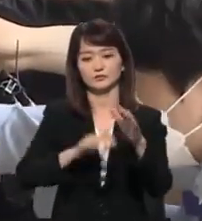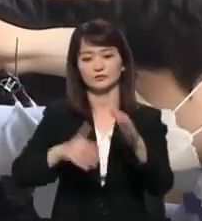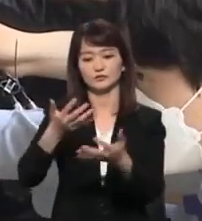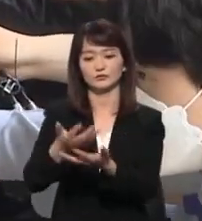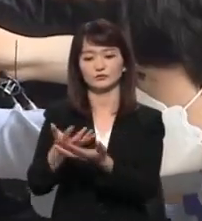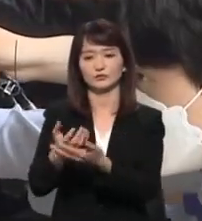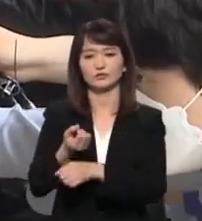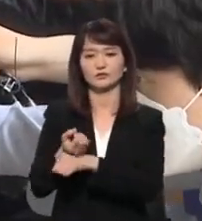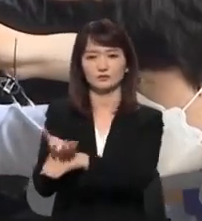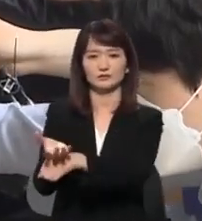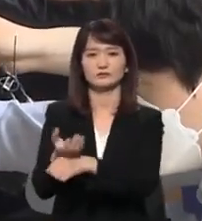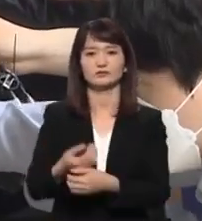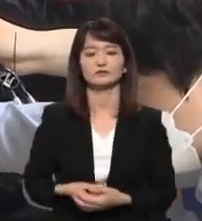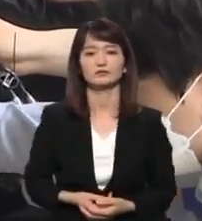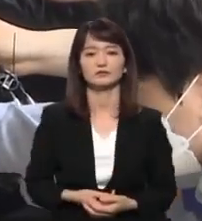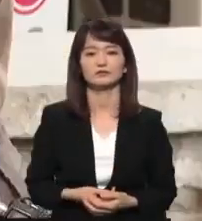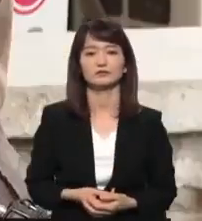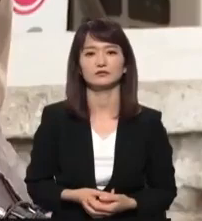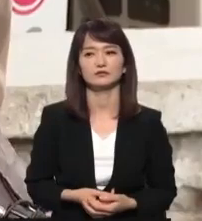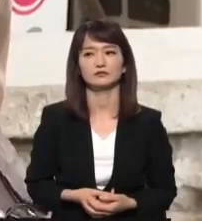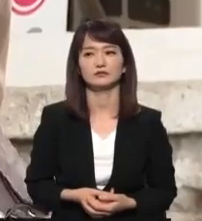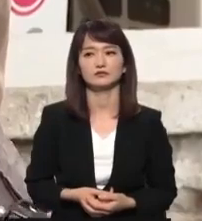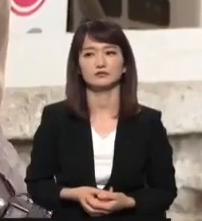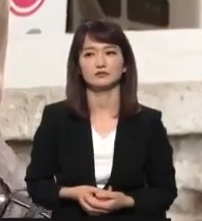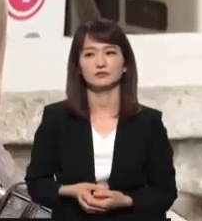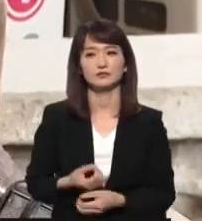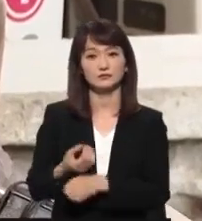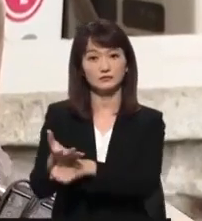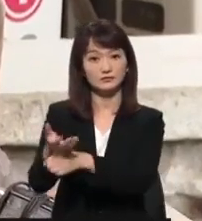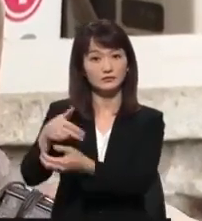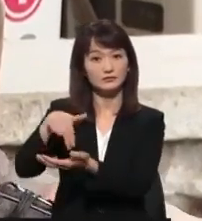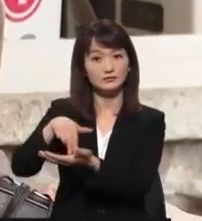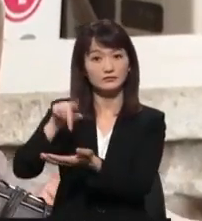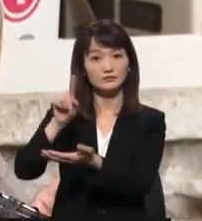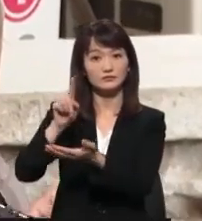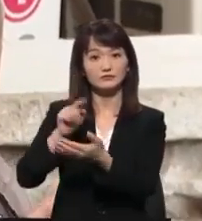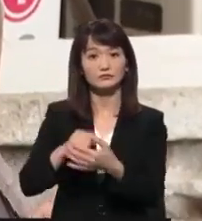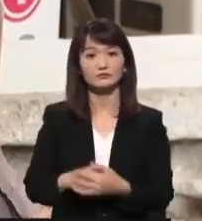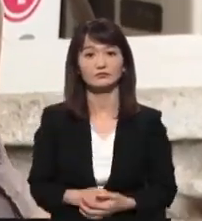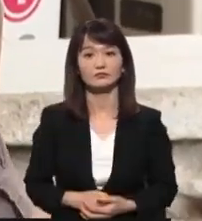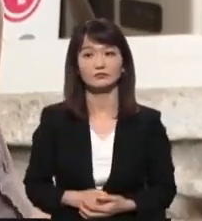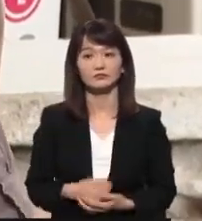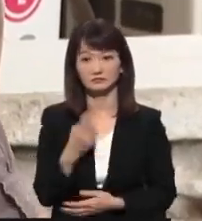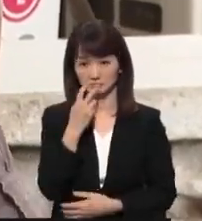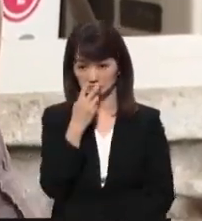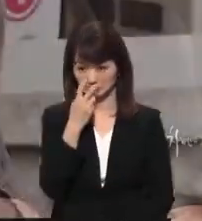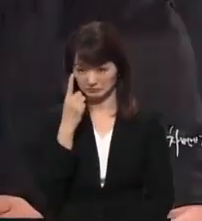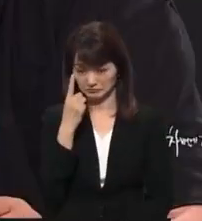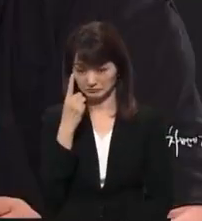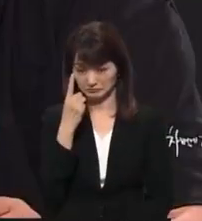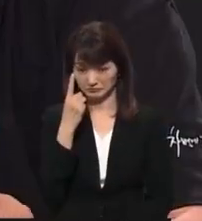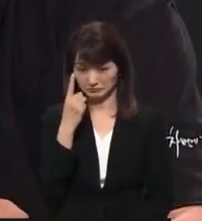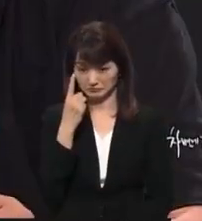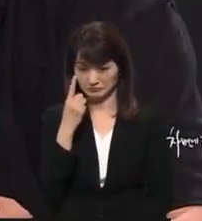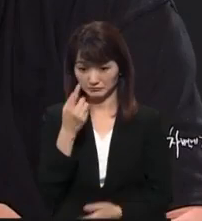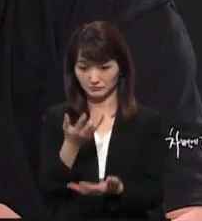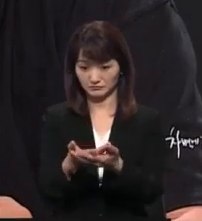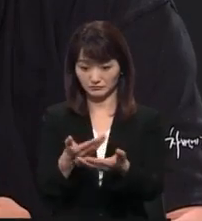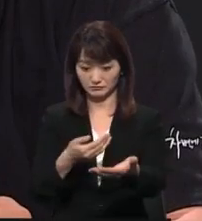전달을 했습니다 국문을 전달할 때 혹시 반응이 있었습니까 뭐 경호원이 받았고요